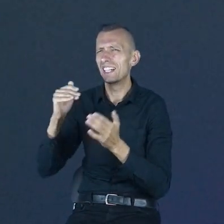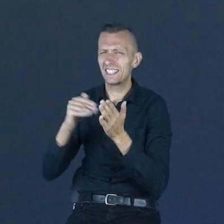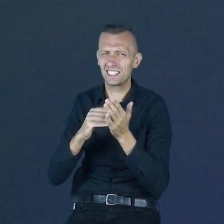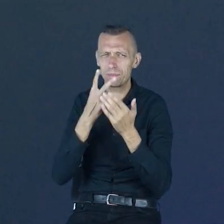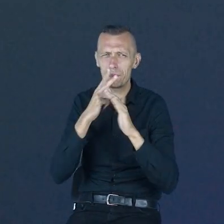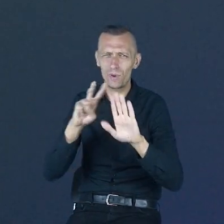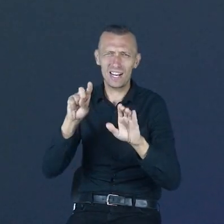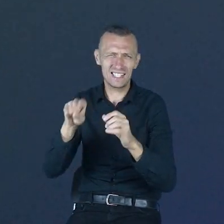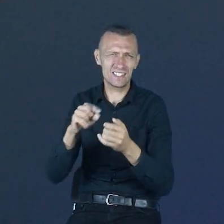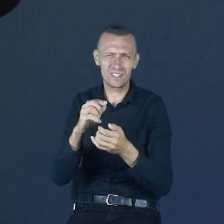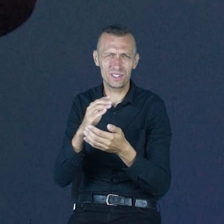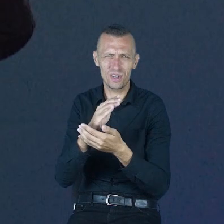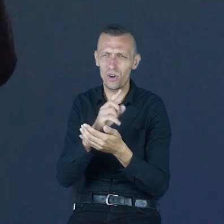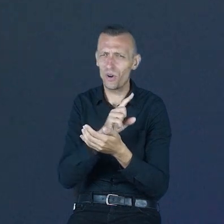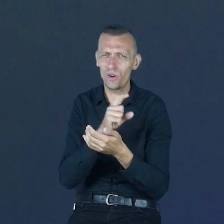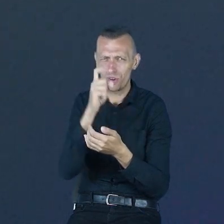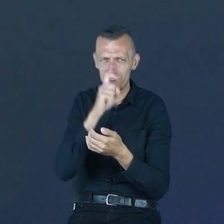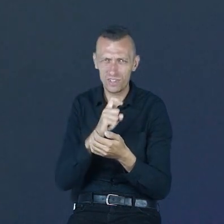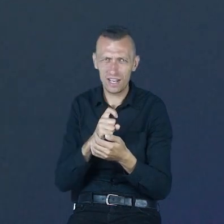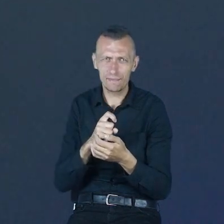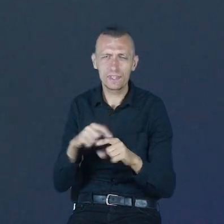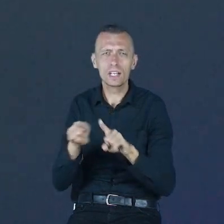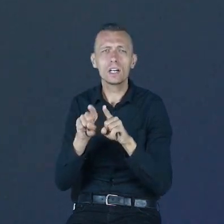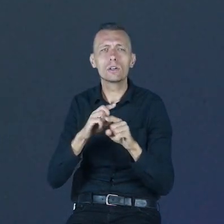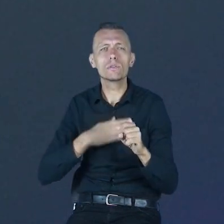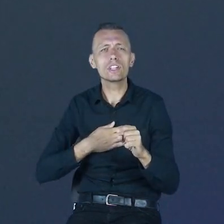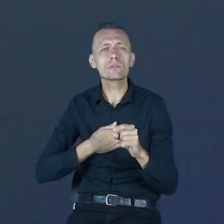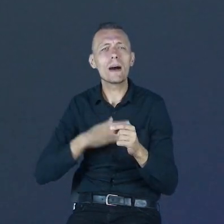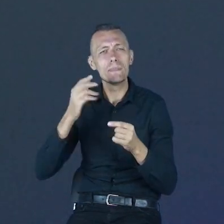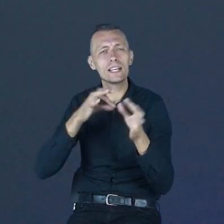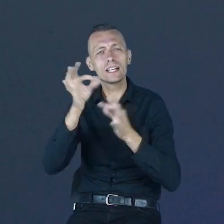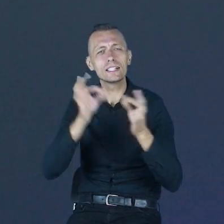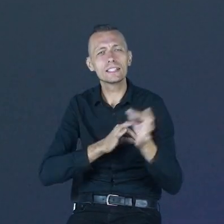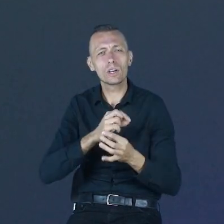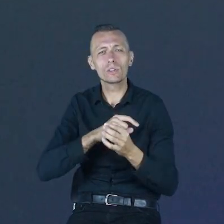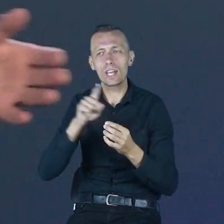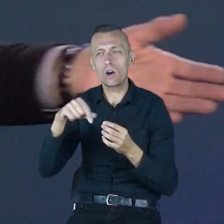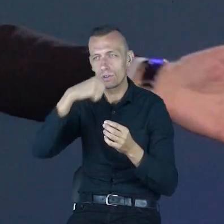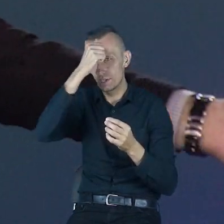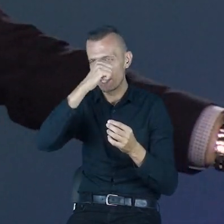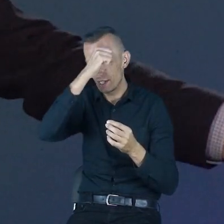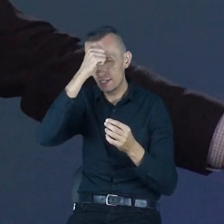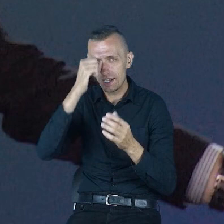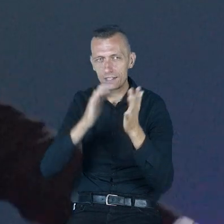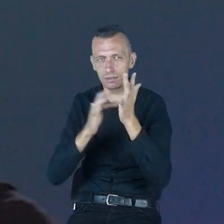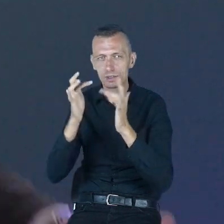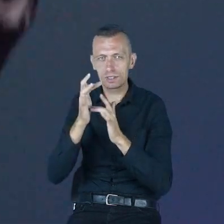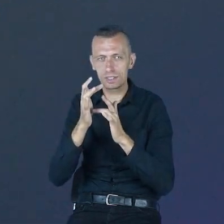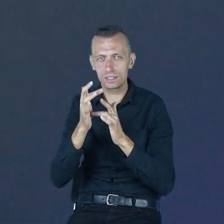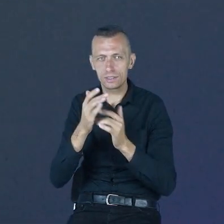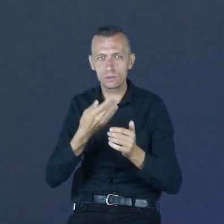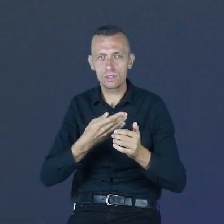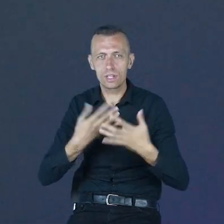Chrystusa, który przyjął ciało ludzkie i on też przed poniżenie. I Bóg go wywyższył, bo trzeciego